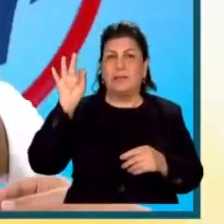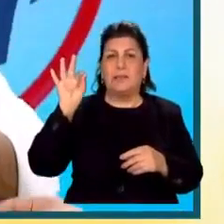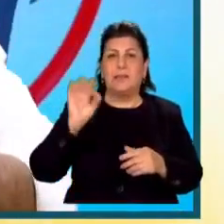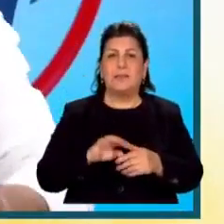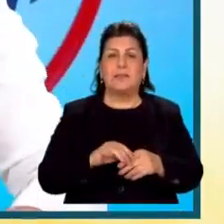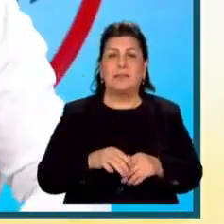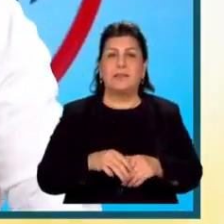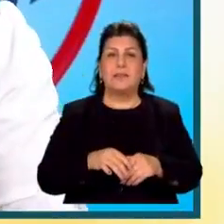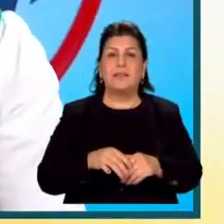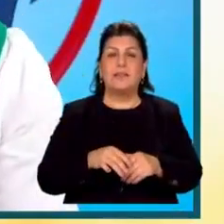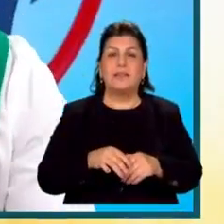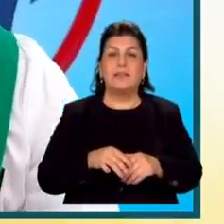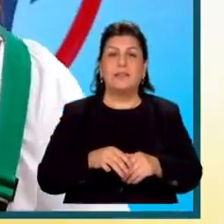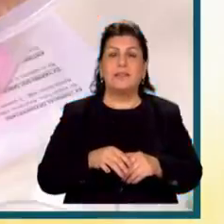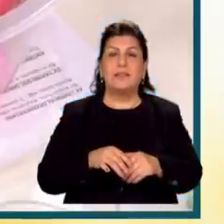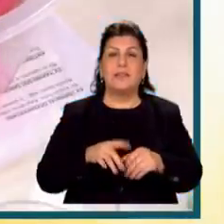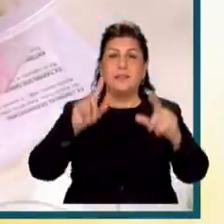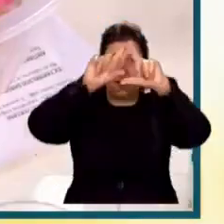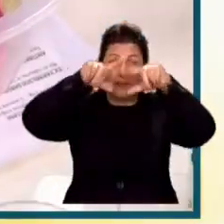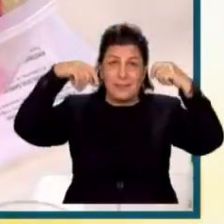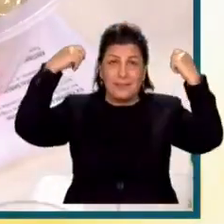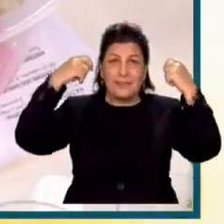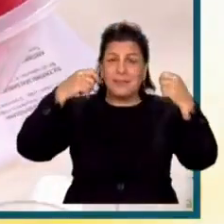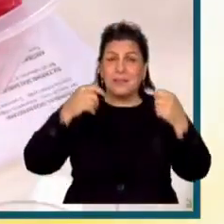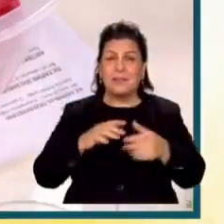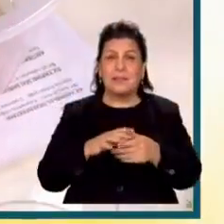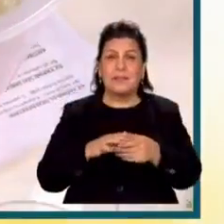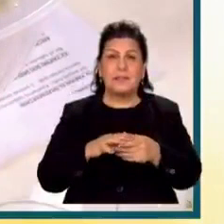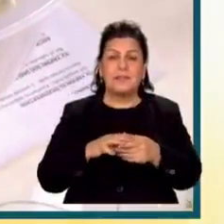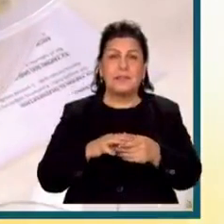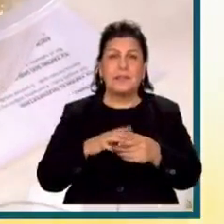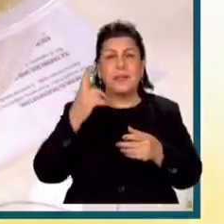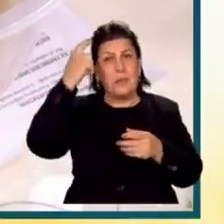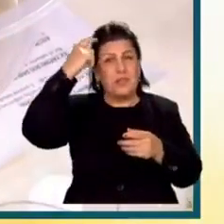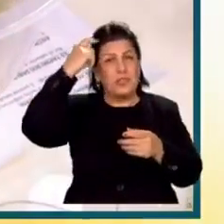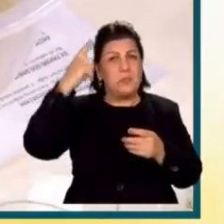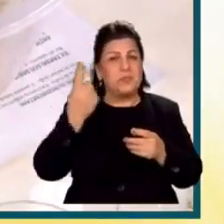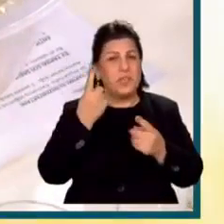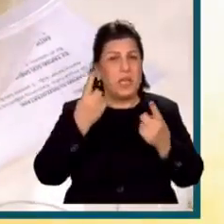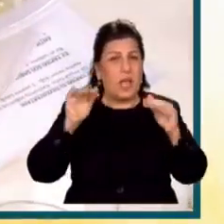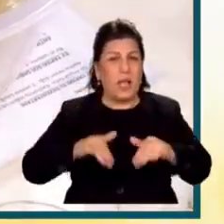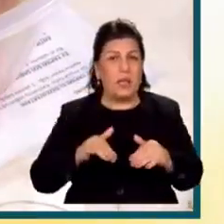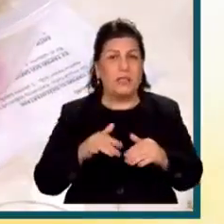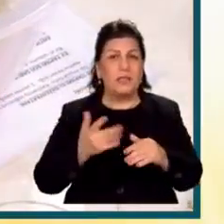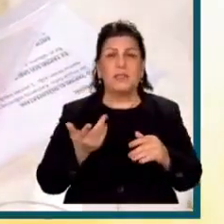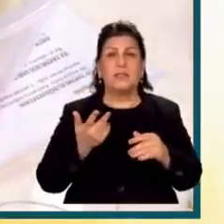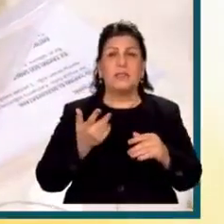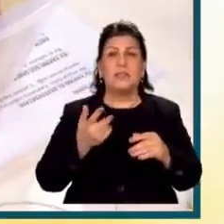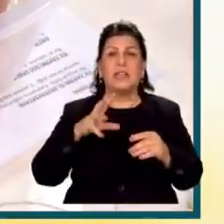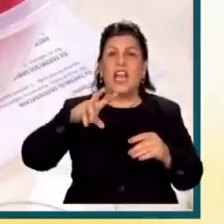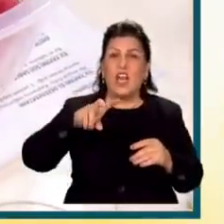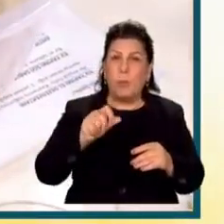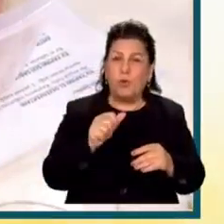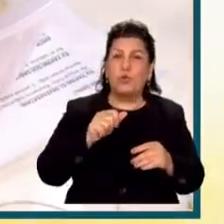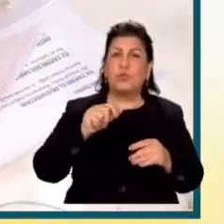gibi başına başına böyle birşey geldiği zeytin yağlı sirkeli ve